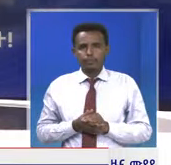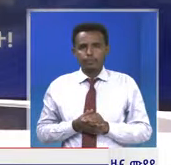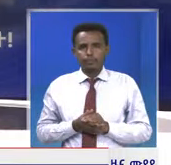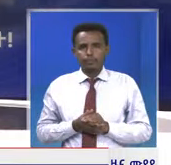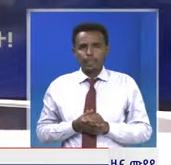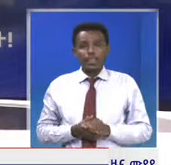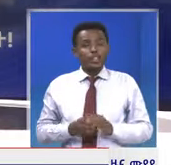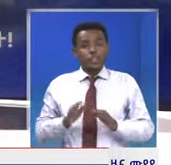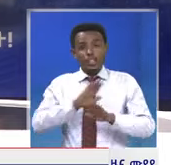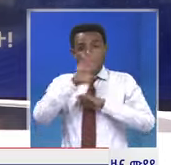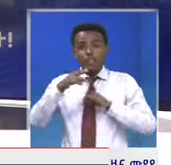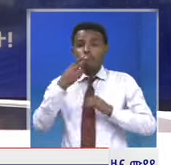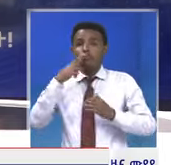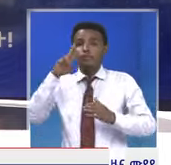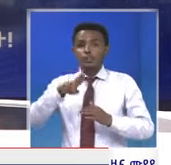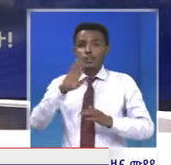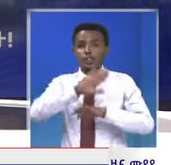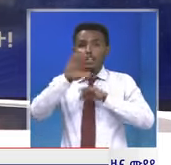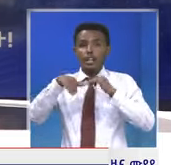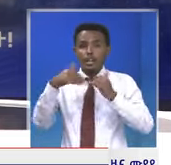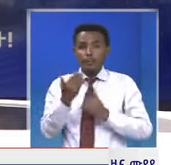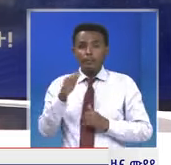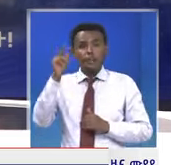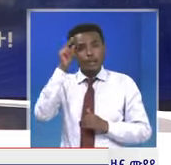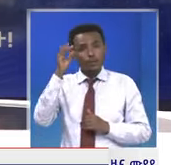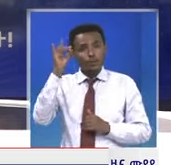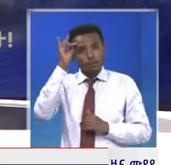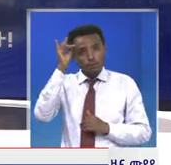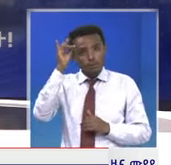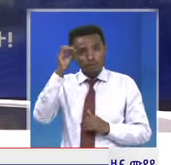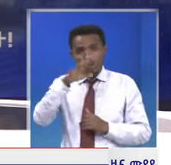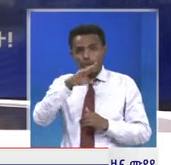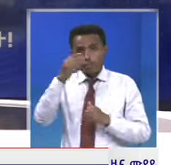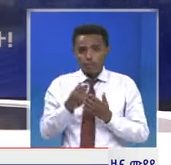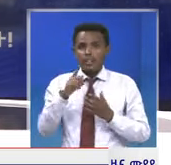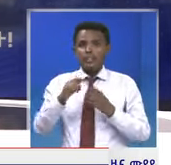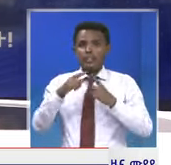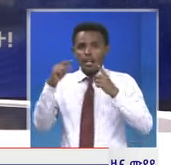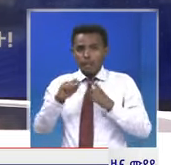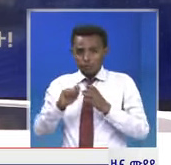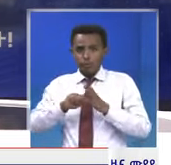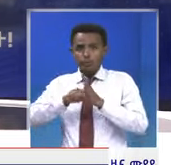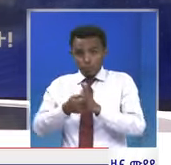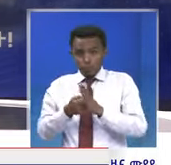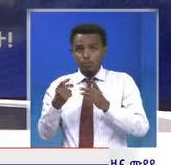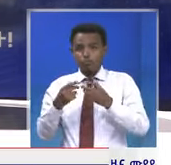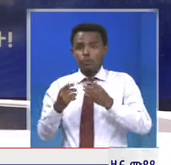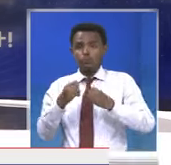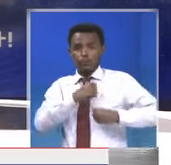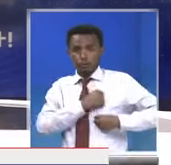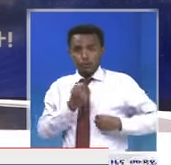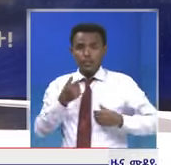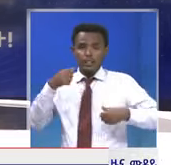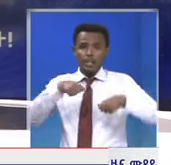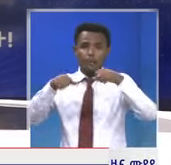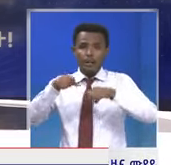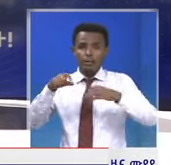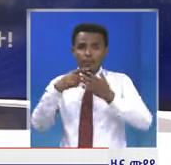የጦር ኃይሎች ጠቅላይ ታማዦር ሹም ጀነራል ብርሃኑ ጁላ ጠላት ቁልፍ ወታደራዊ ቦታ በማድረግ የተረባረበበትን የጋሸናን